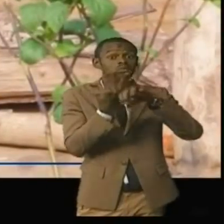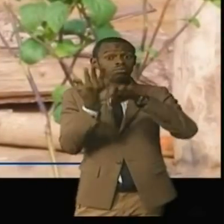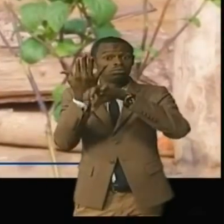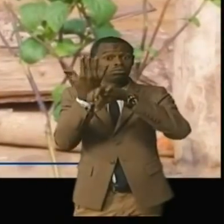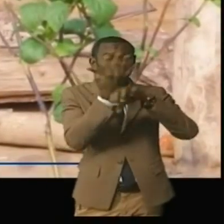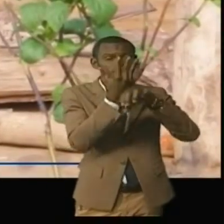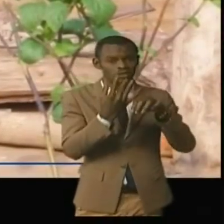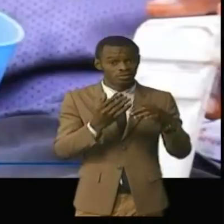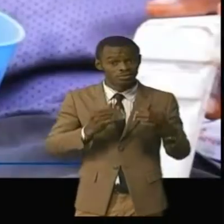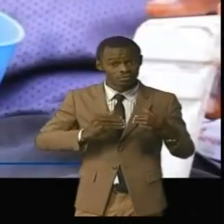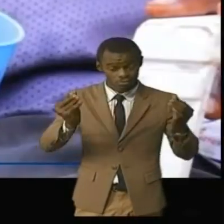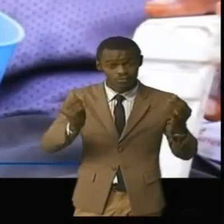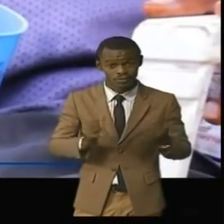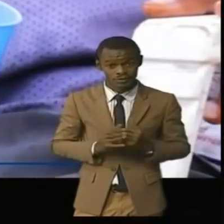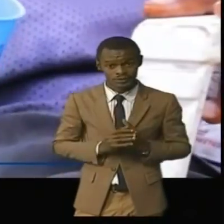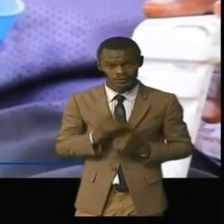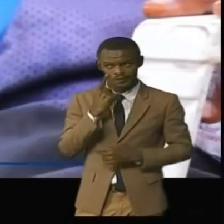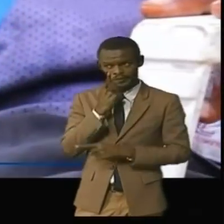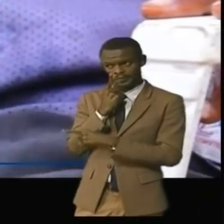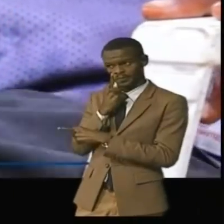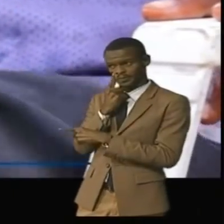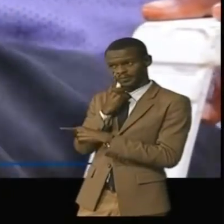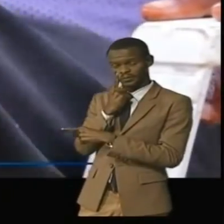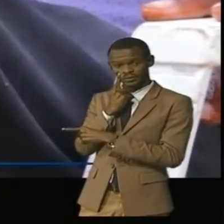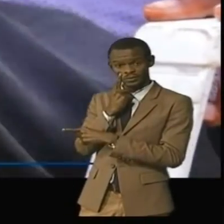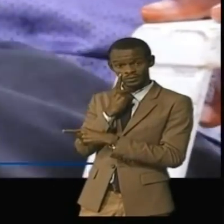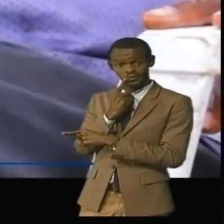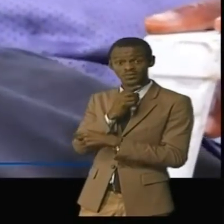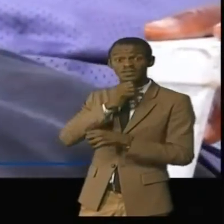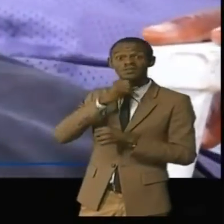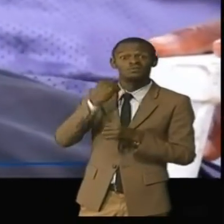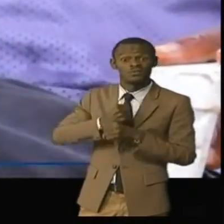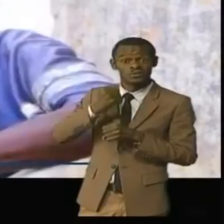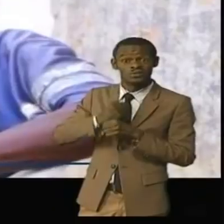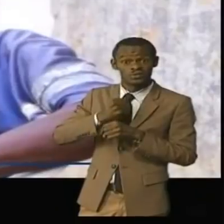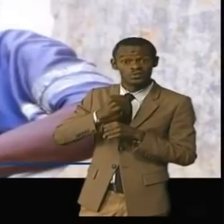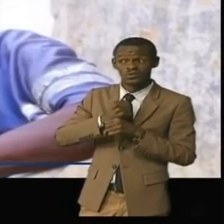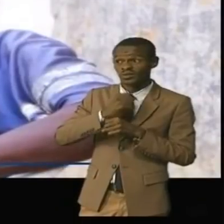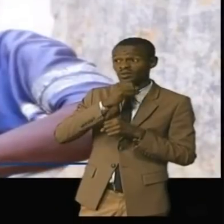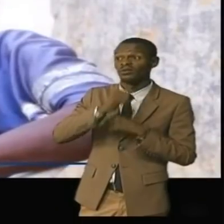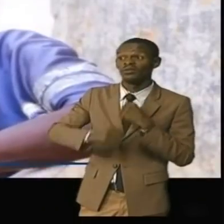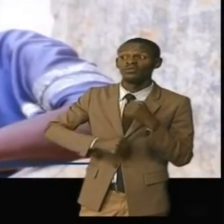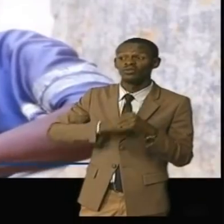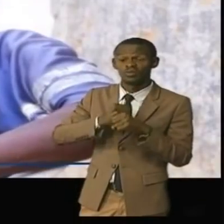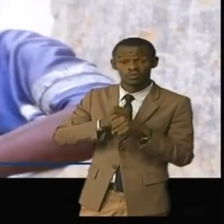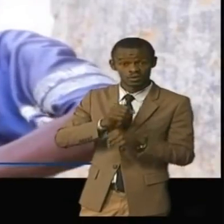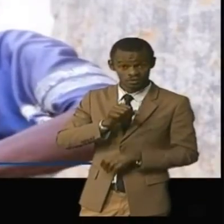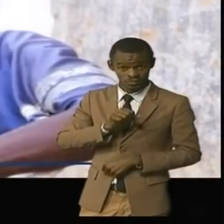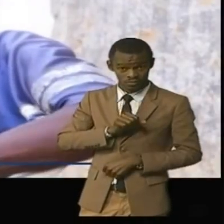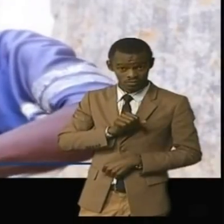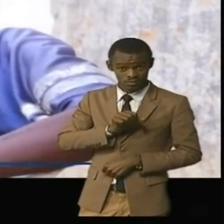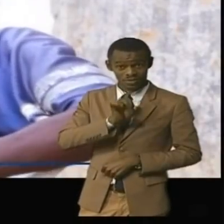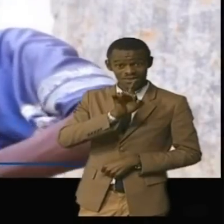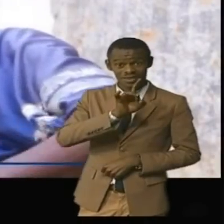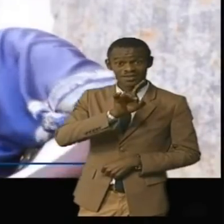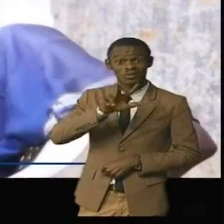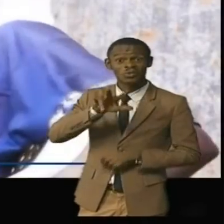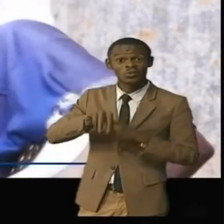Benoît Nganga, 94 ans, est le doyen du village. Il est dégoûté.